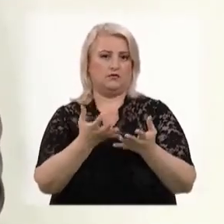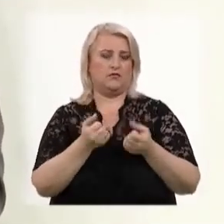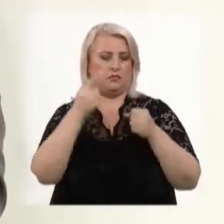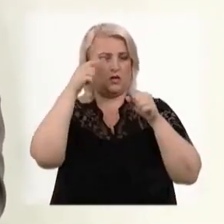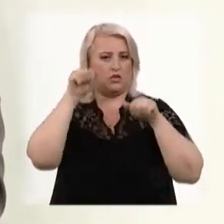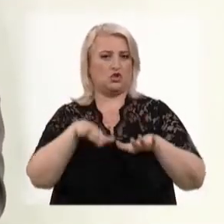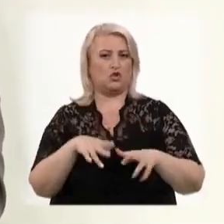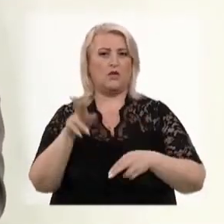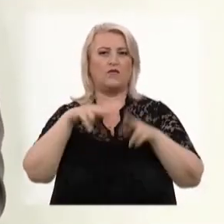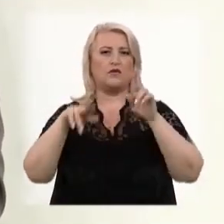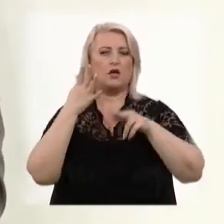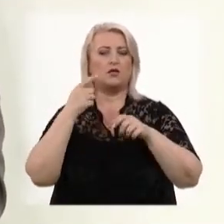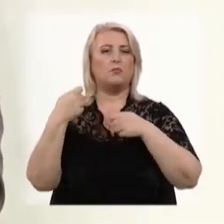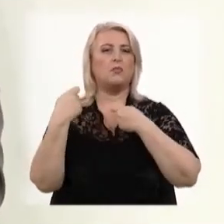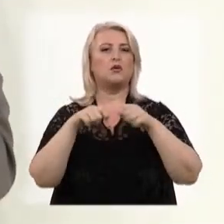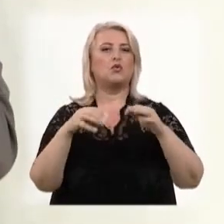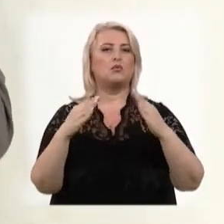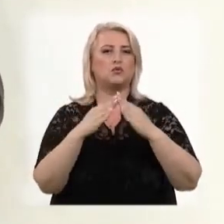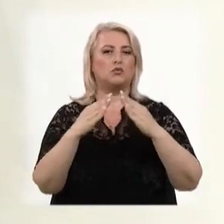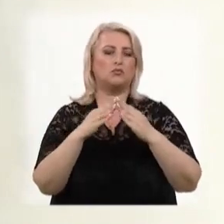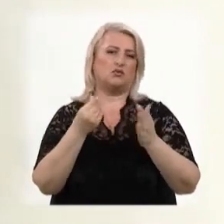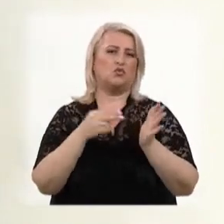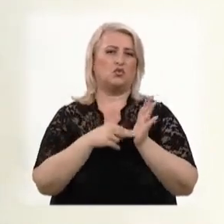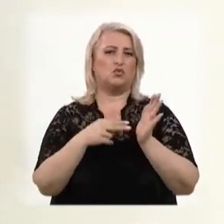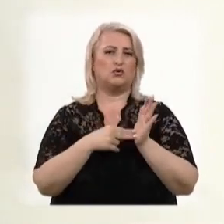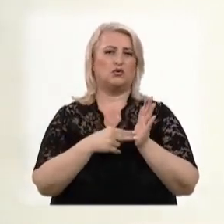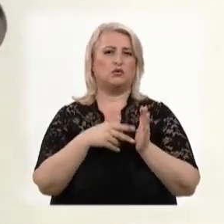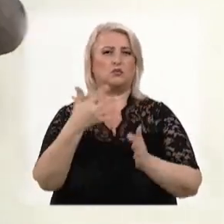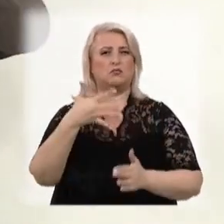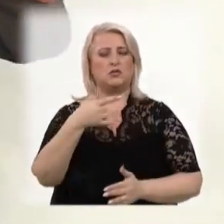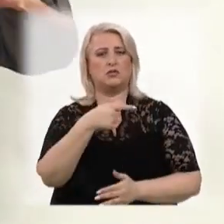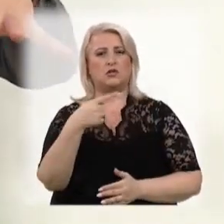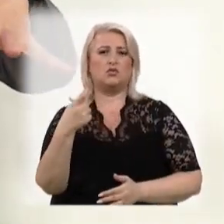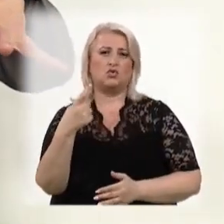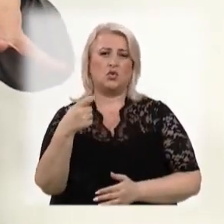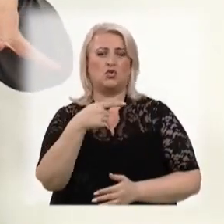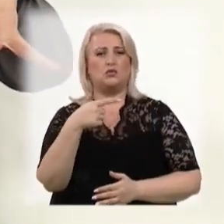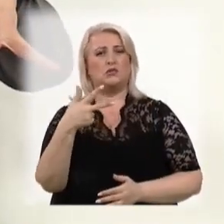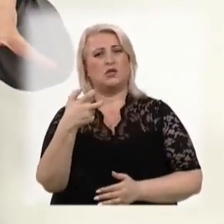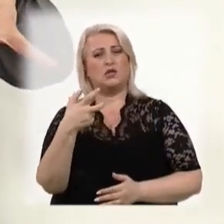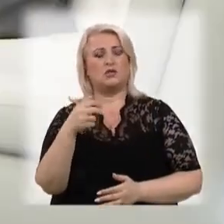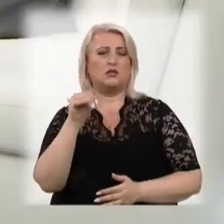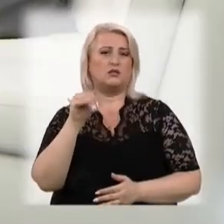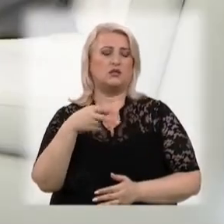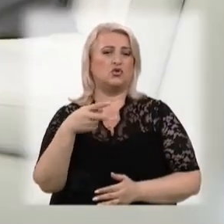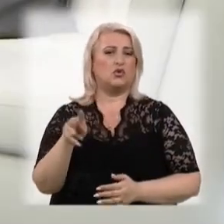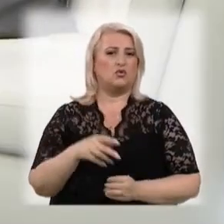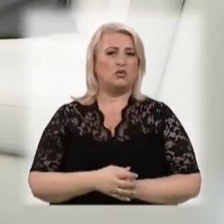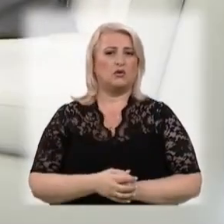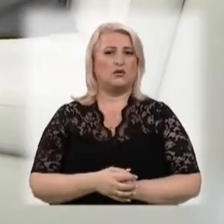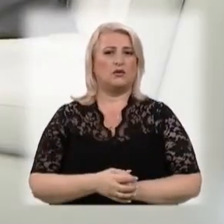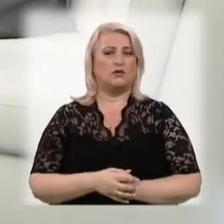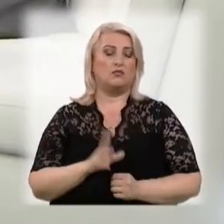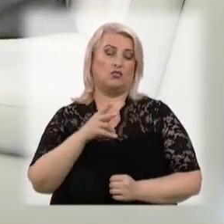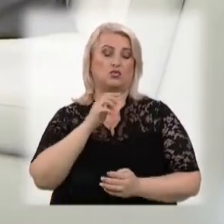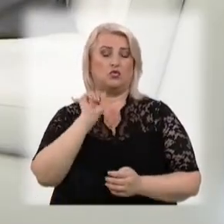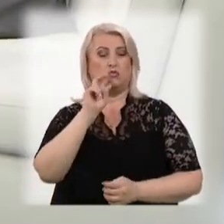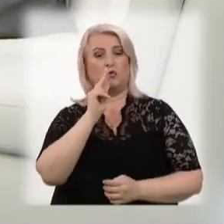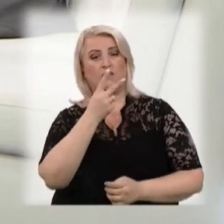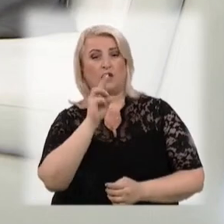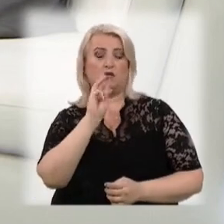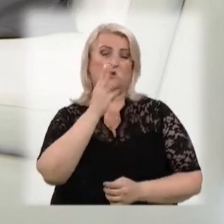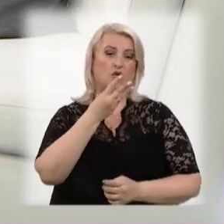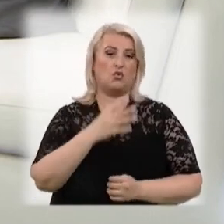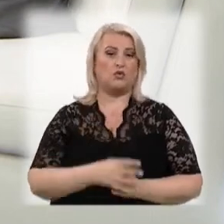construcții când vindem o casă cred că 150 100 300 ML tranzacții luat fi doi ani de zile proaspăt